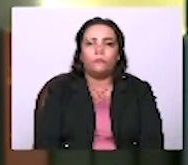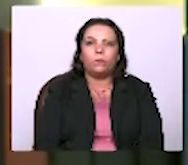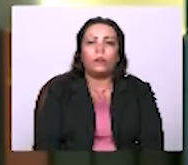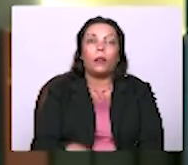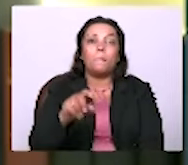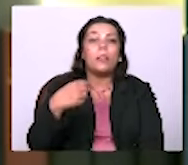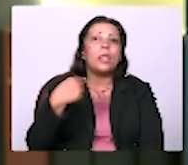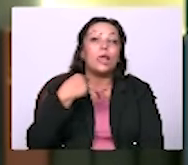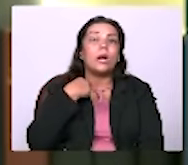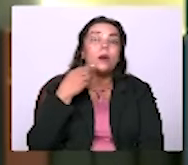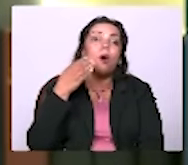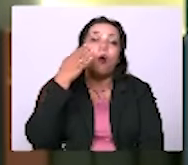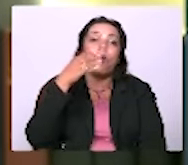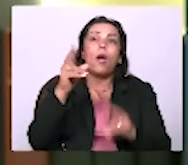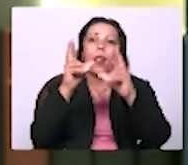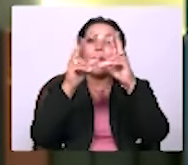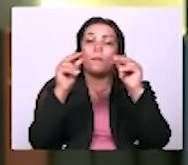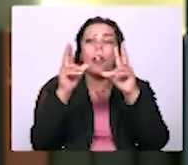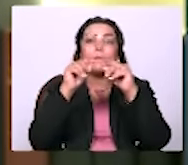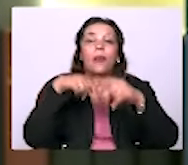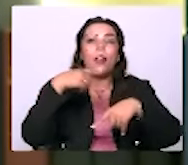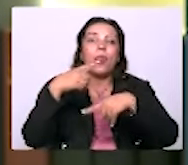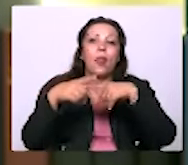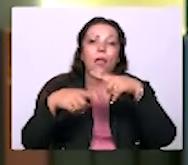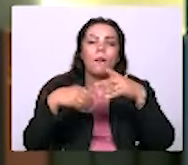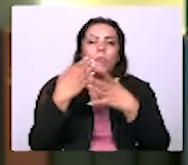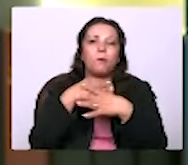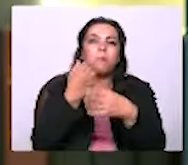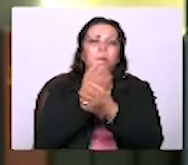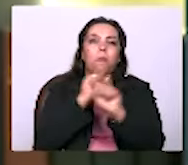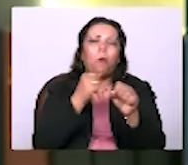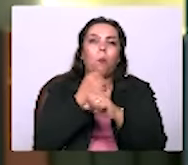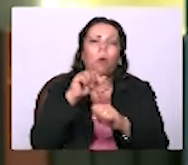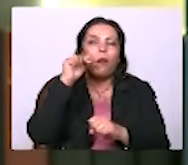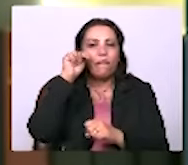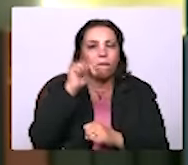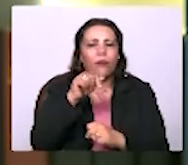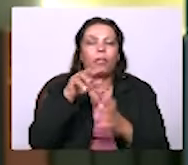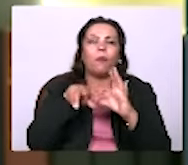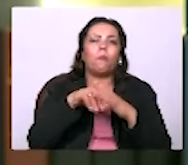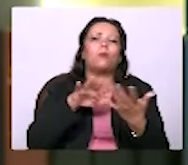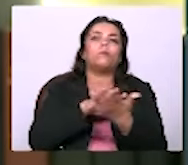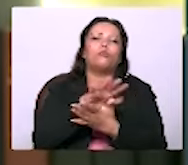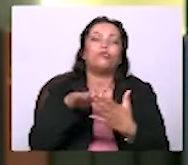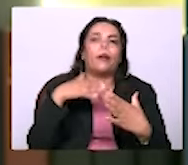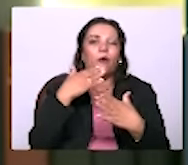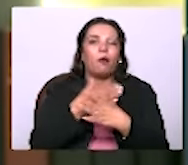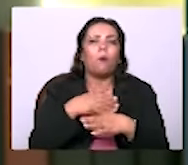من غزه الى لبنان لبنان لا تزال تحت القصف والمعاناه والعدوان